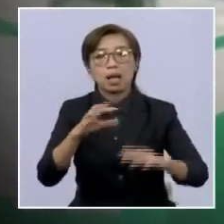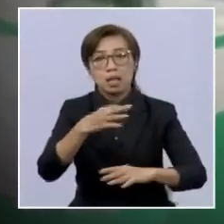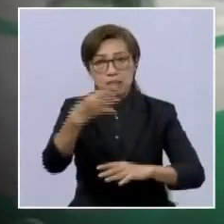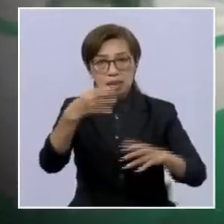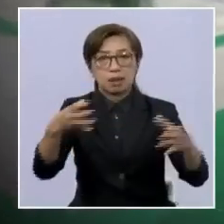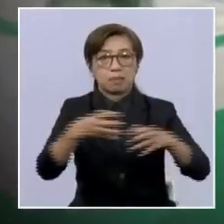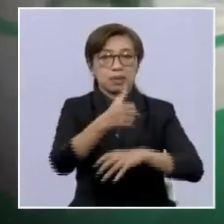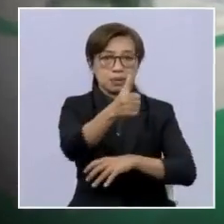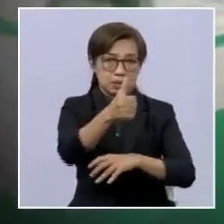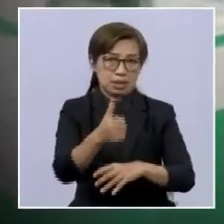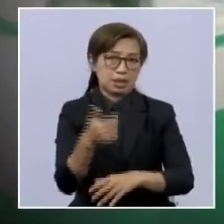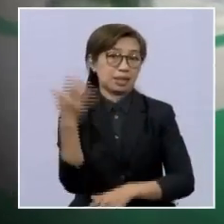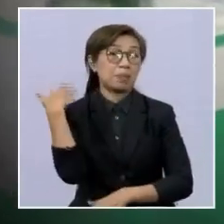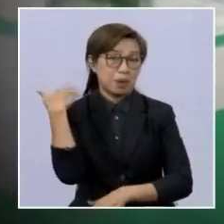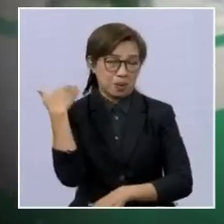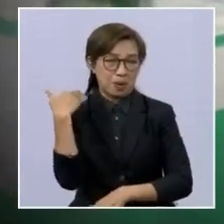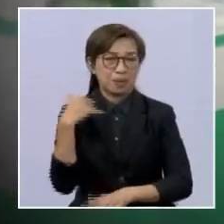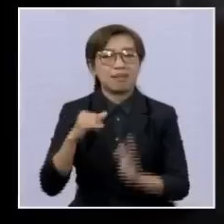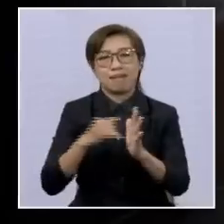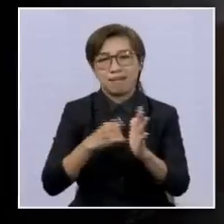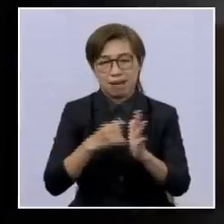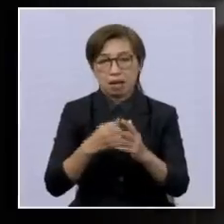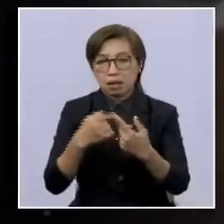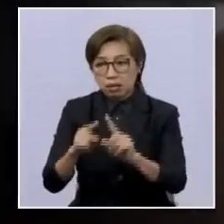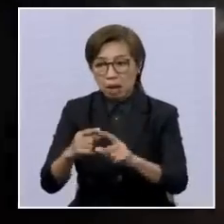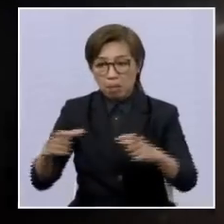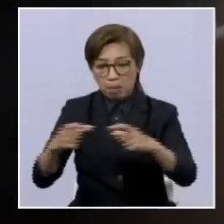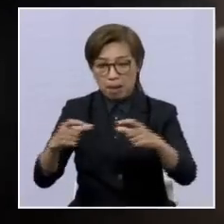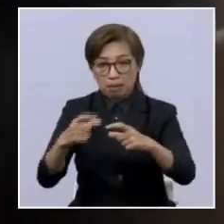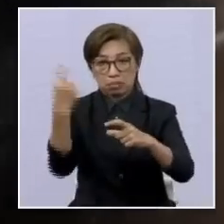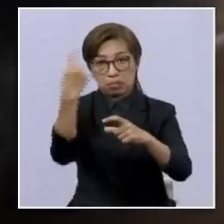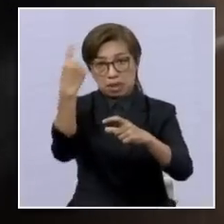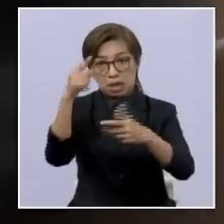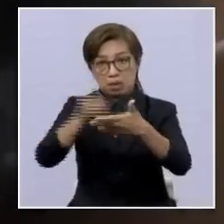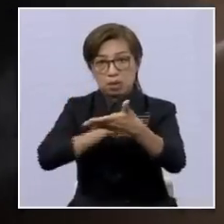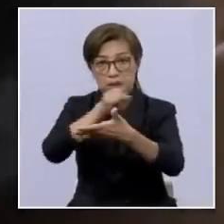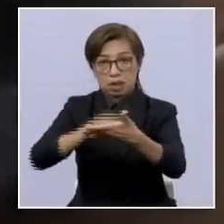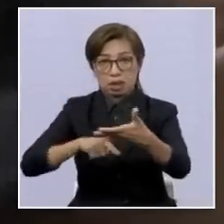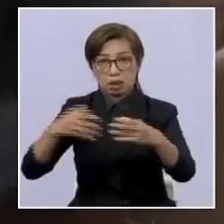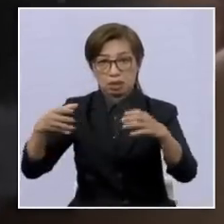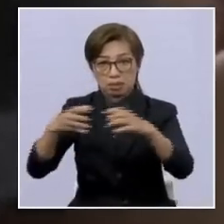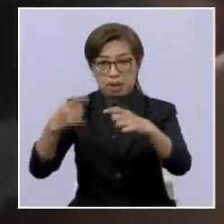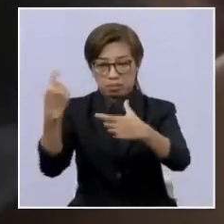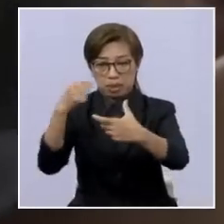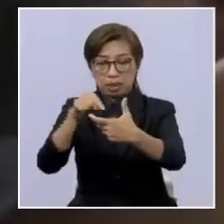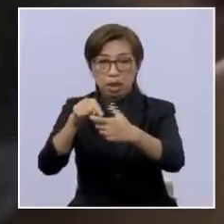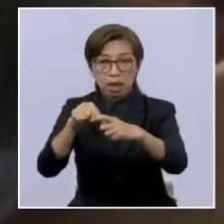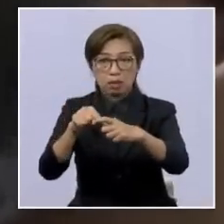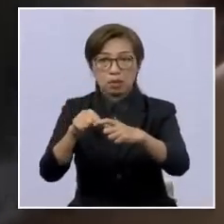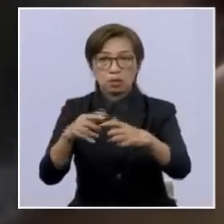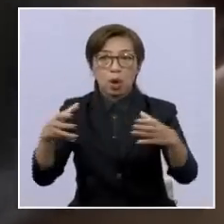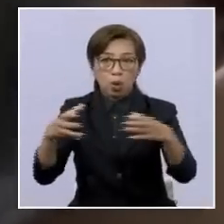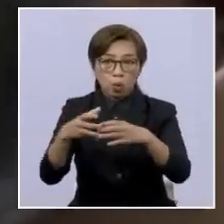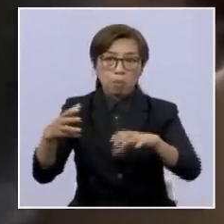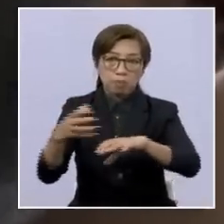วินได้ไม่ยากแต่พอบัตรใบเดียวปุ๊บเนี่ยเฮ้ยบัตรพักบัตรคนมันป